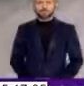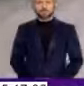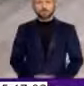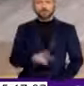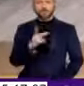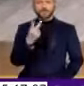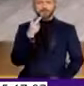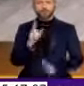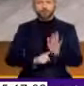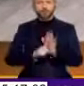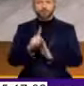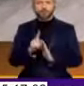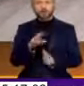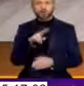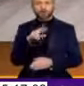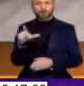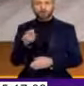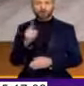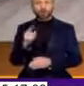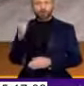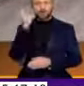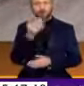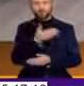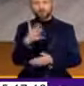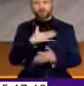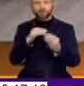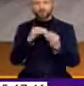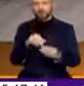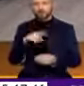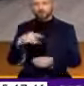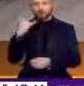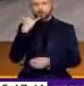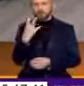Як завжди, розпочинаю прямий ефір з того, що нагадую вам наш незмінний номер телефону